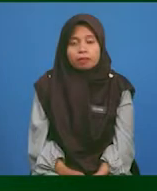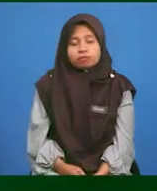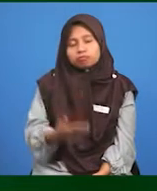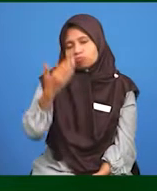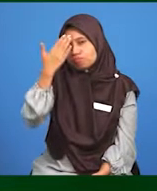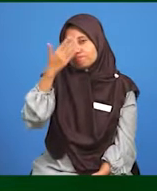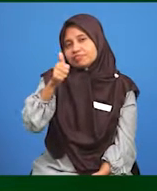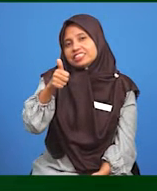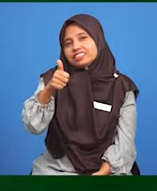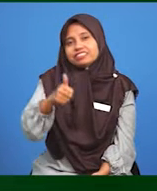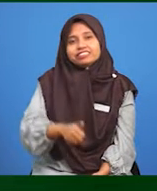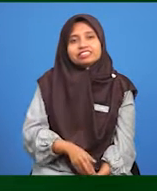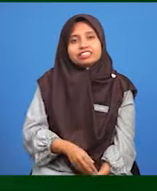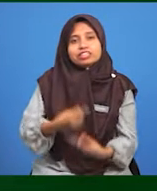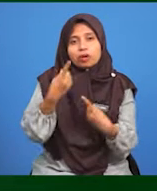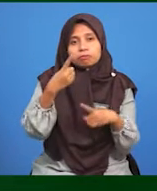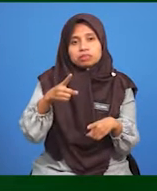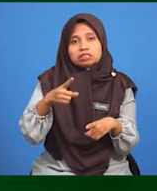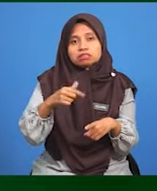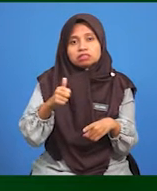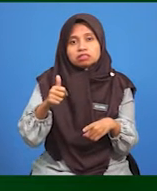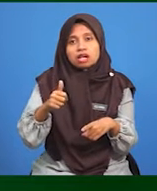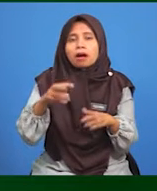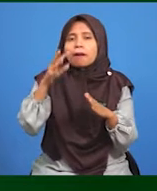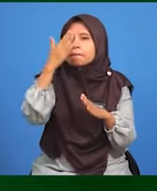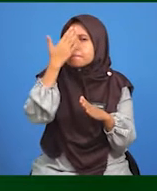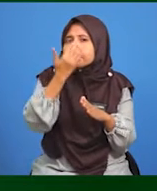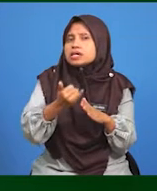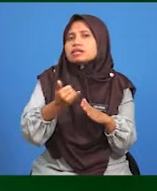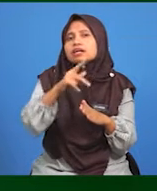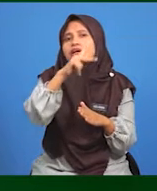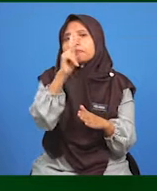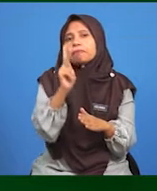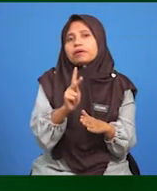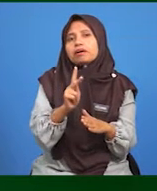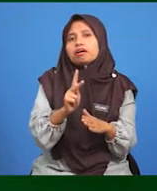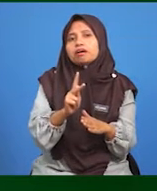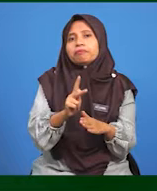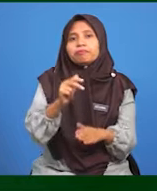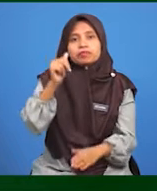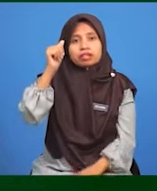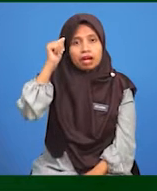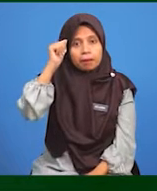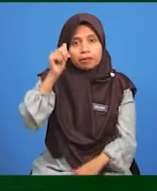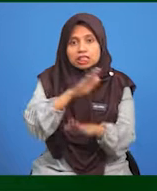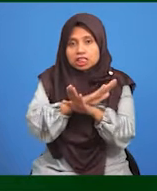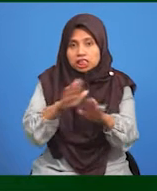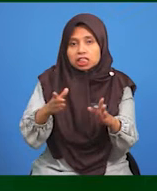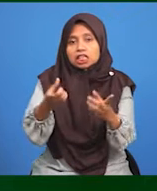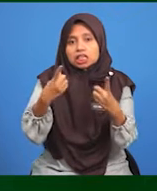bijak jawabannya ialah Mengapakah Mengapakah